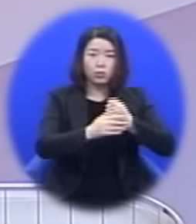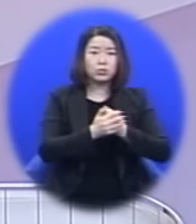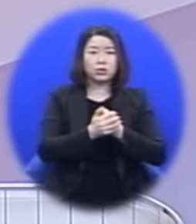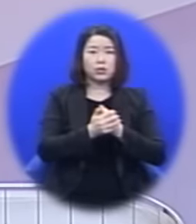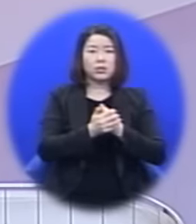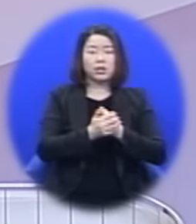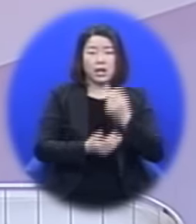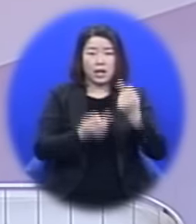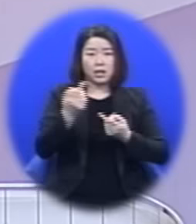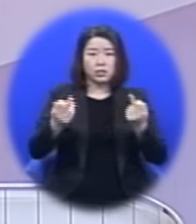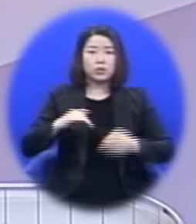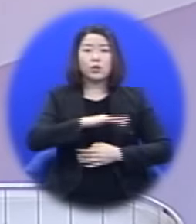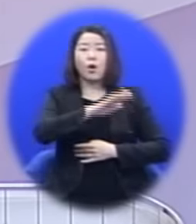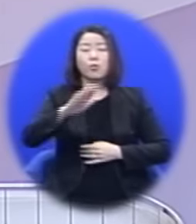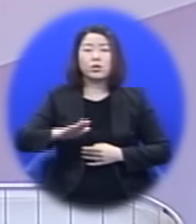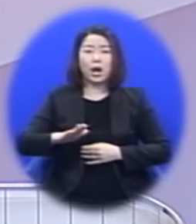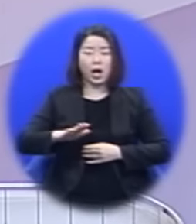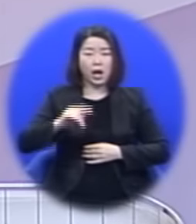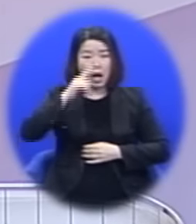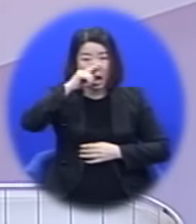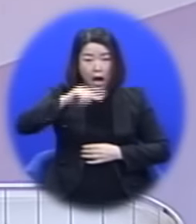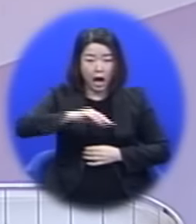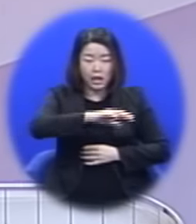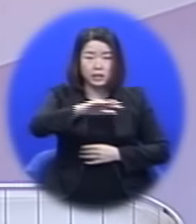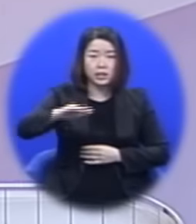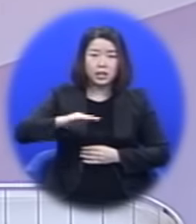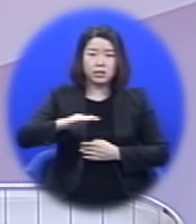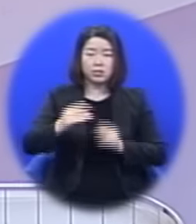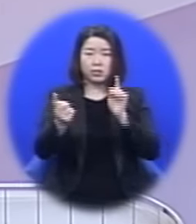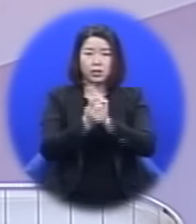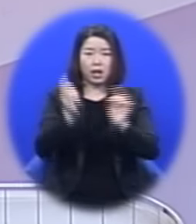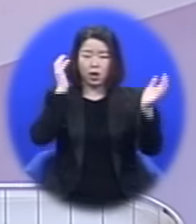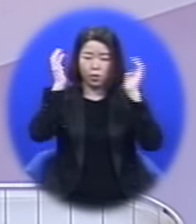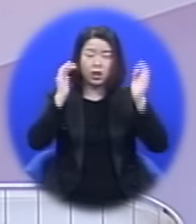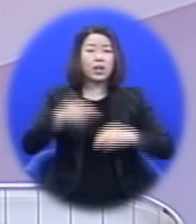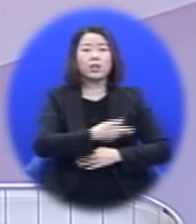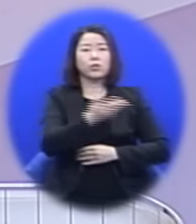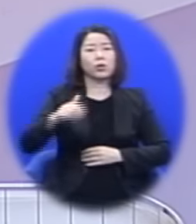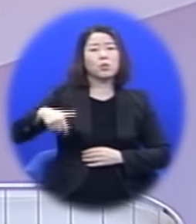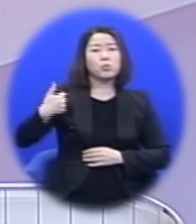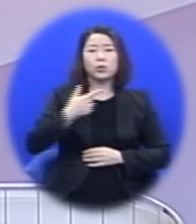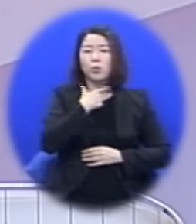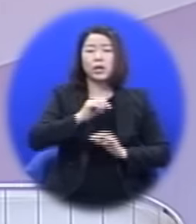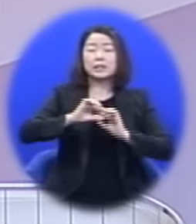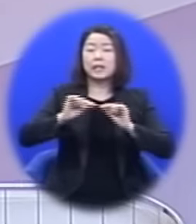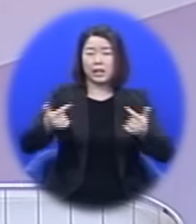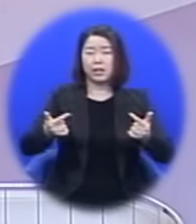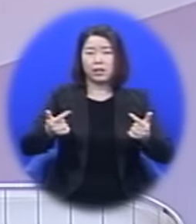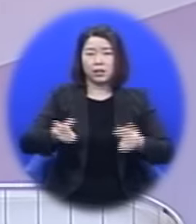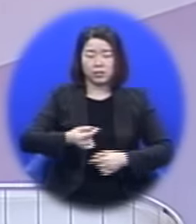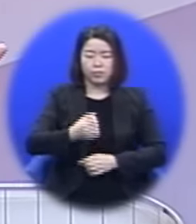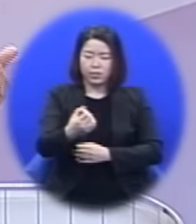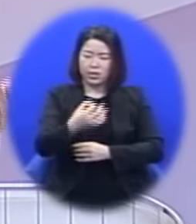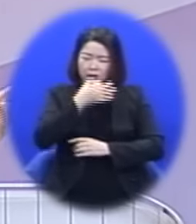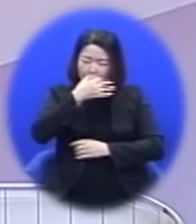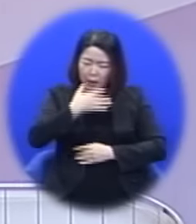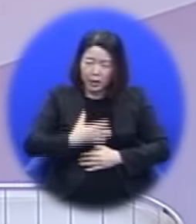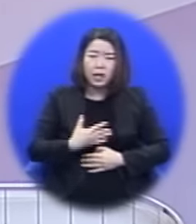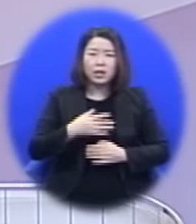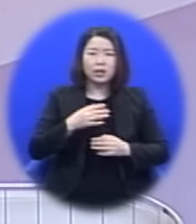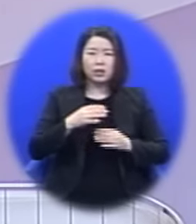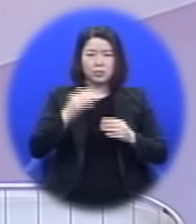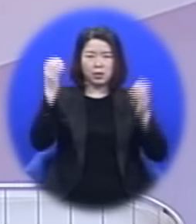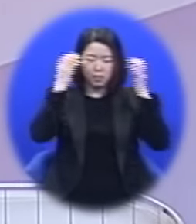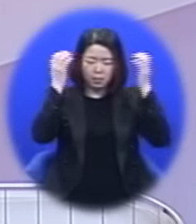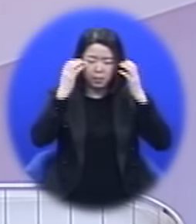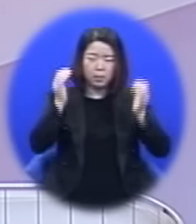형제들아 우리가 아시아에서 당한 환난을 너희가 모르기를 원하지 아니하노니 힘에 겹도록 심한 고난을